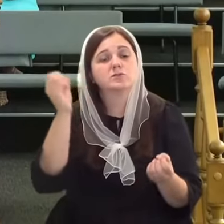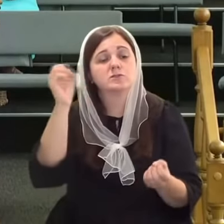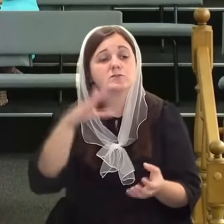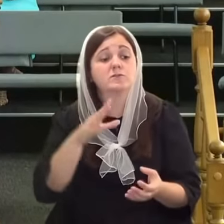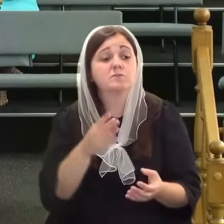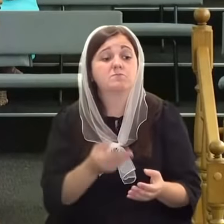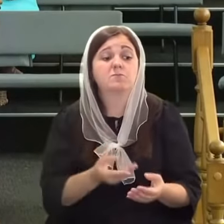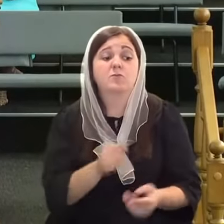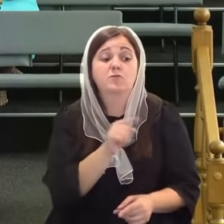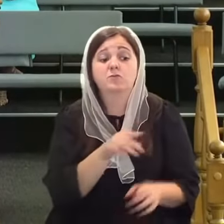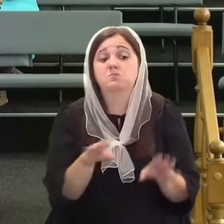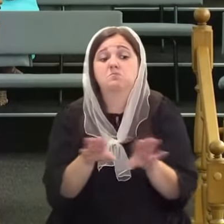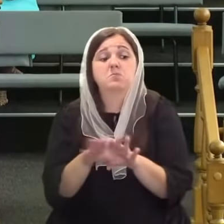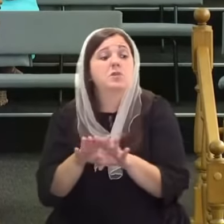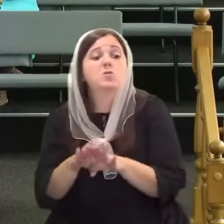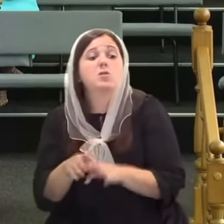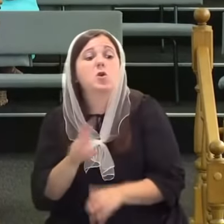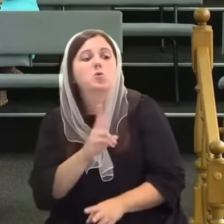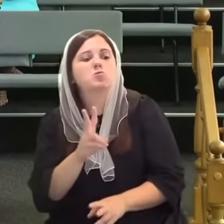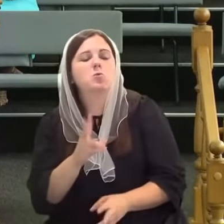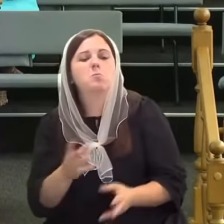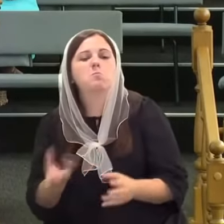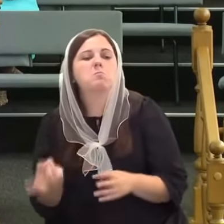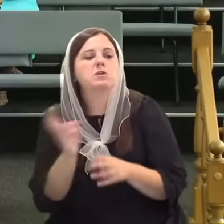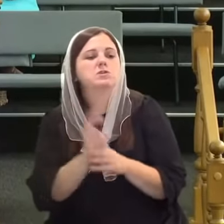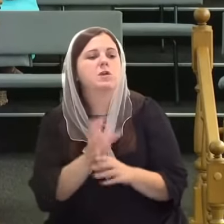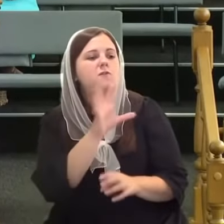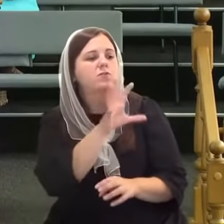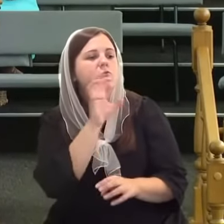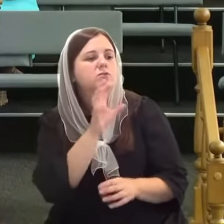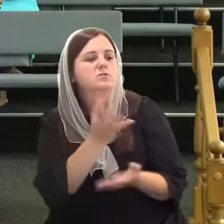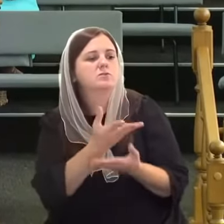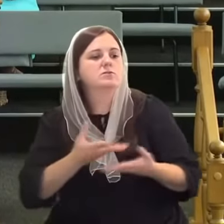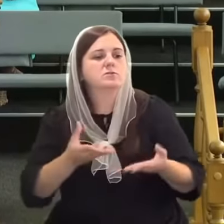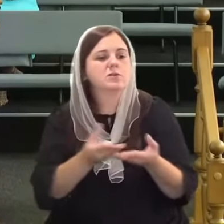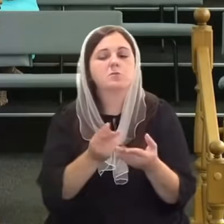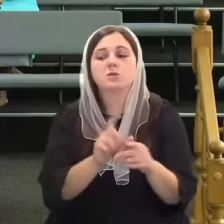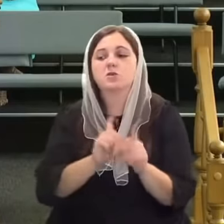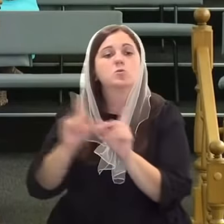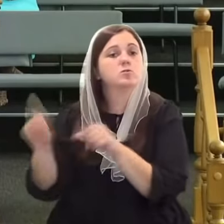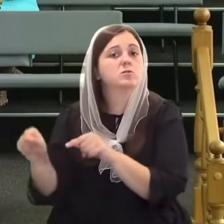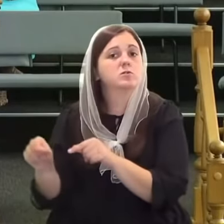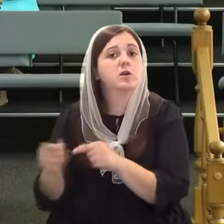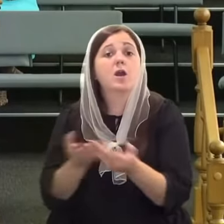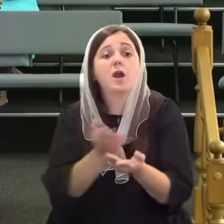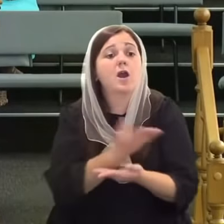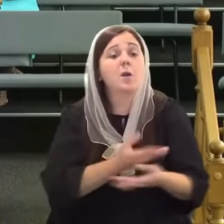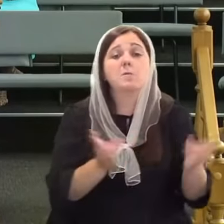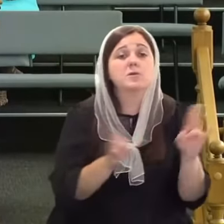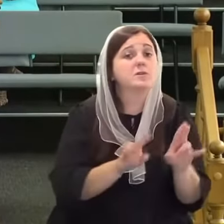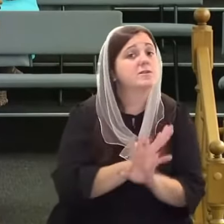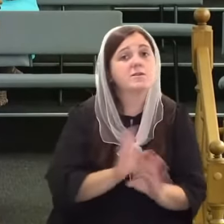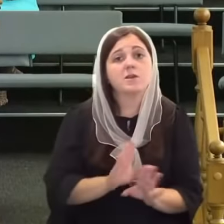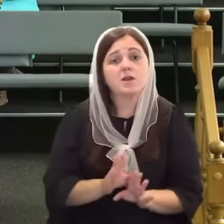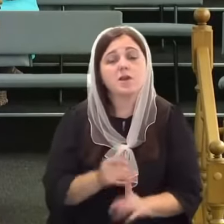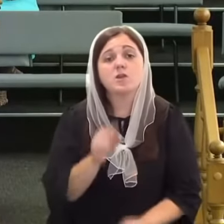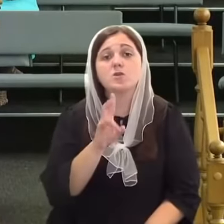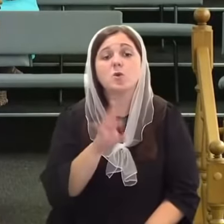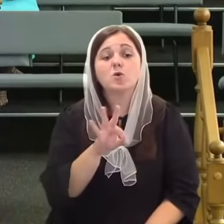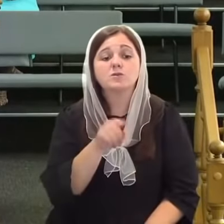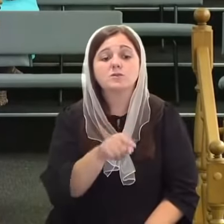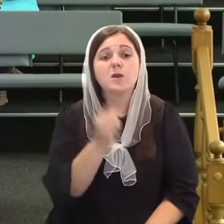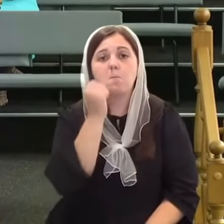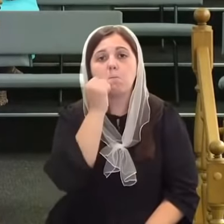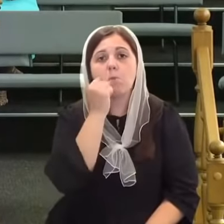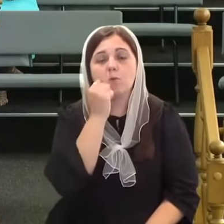спонсоров, которые приехали, сфотографировались и уехали. И мы им не нужны. Но эта бабушка Маша